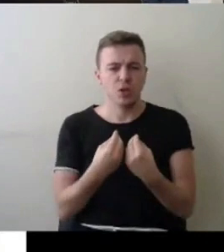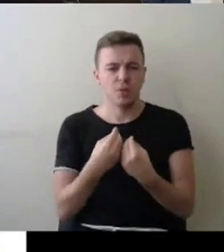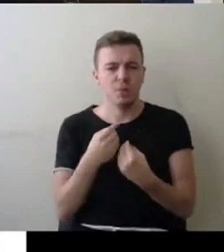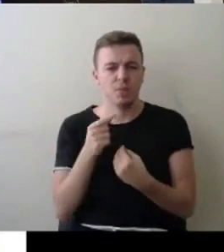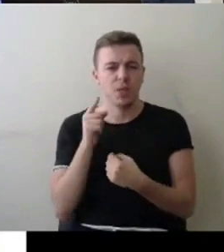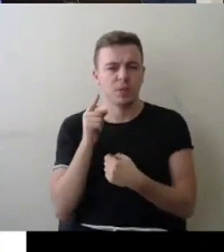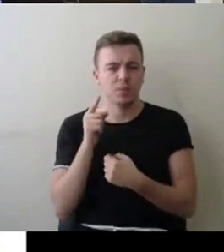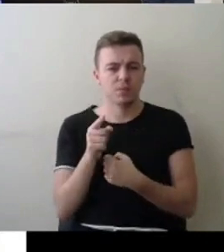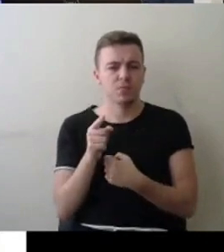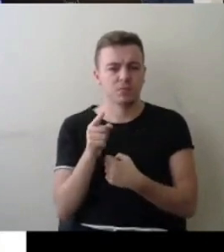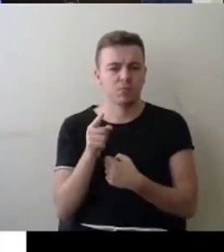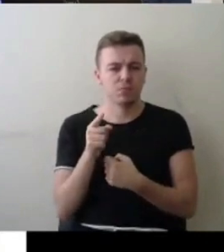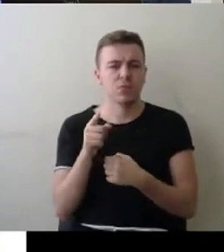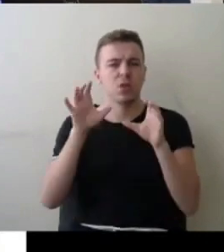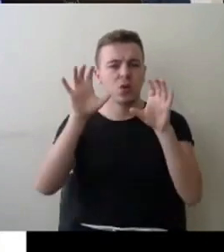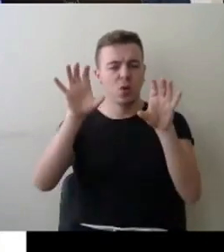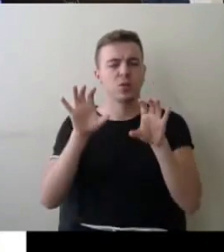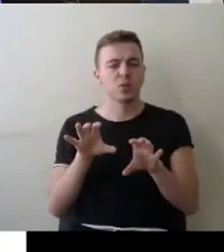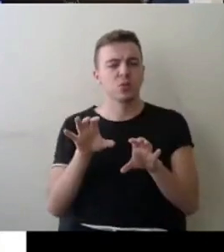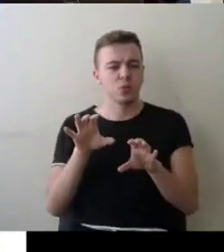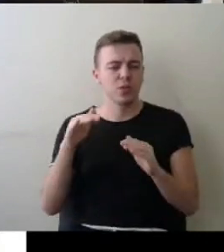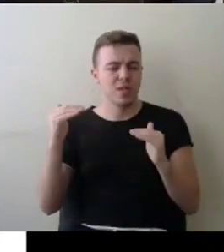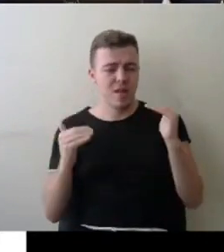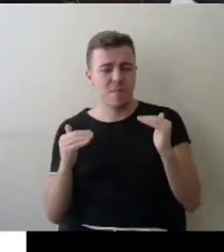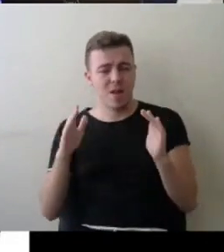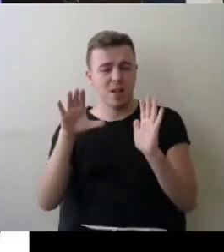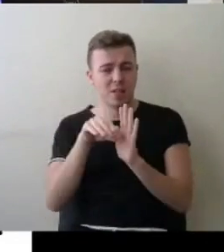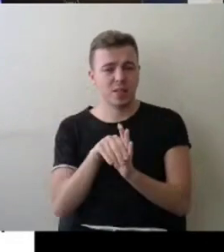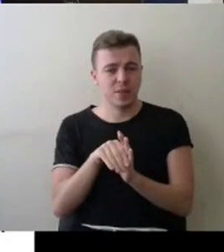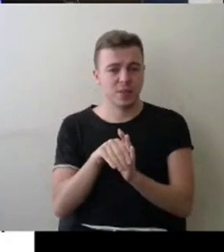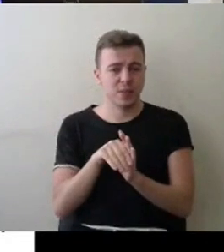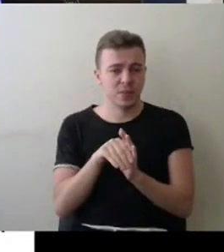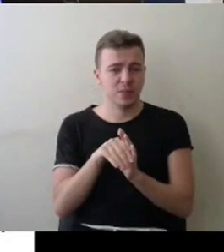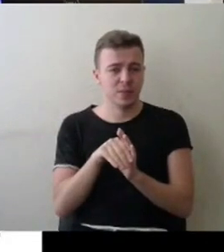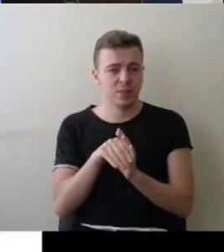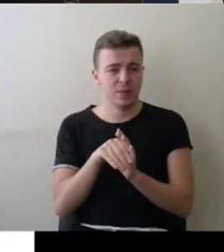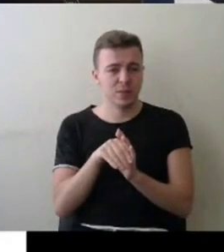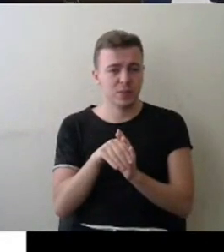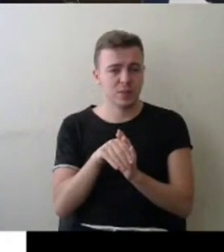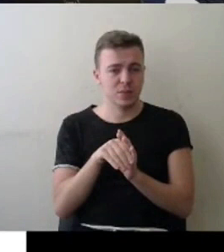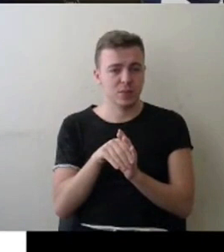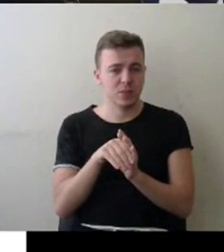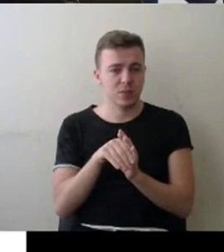konstituciniam balanse. Tai vat šeima irgi tai nėra kažkokia tai